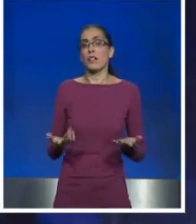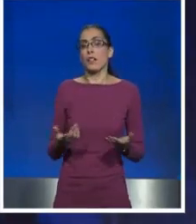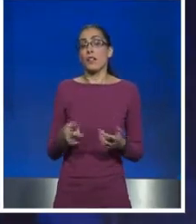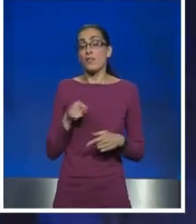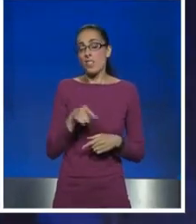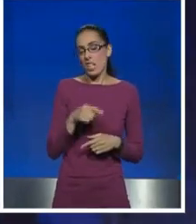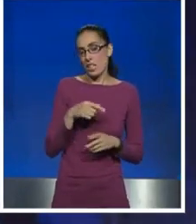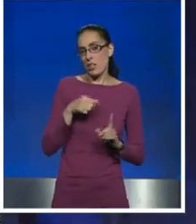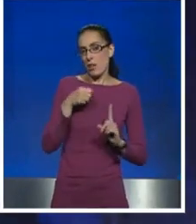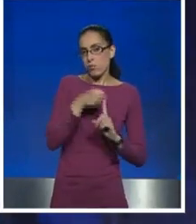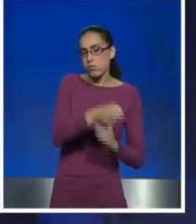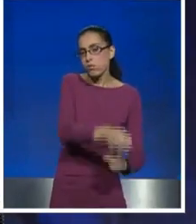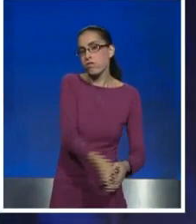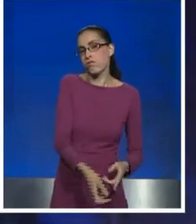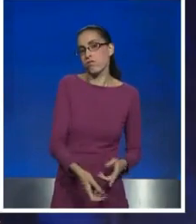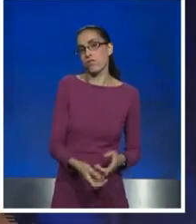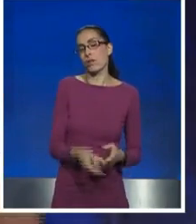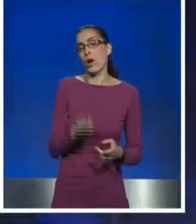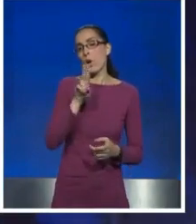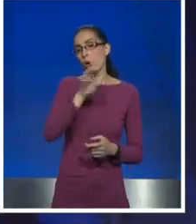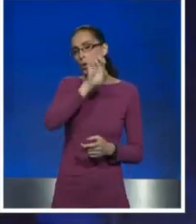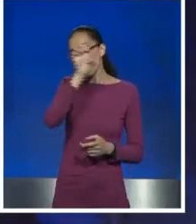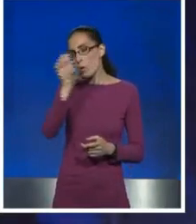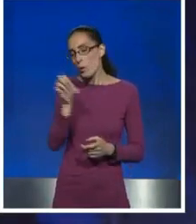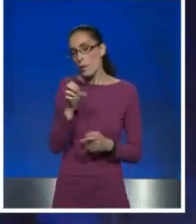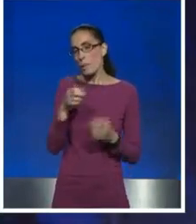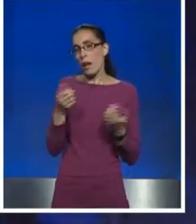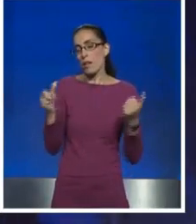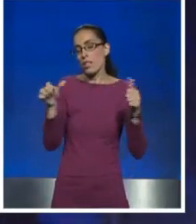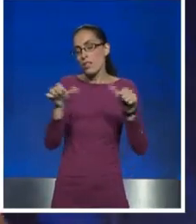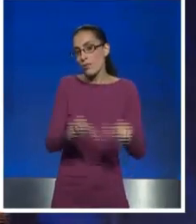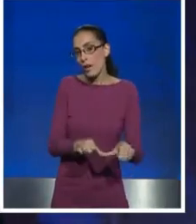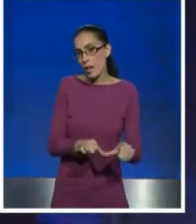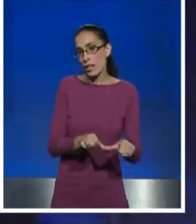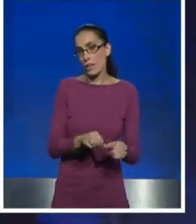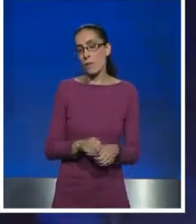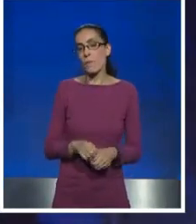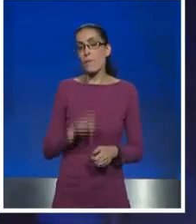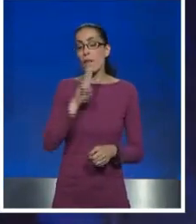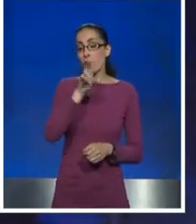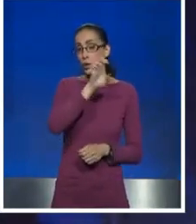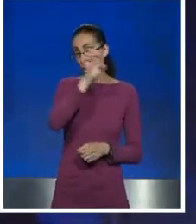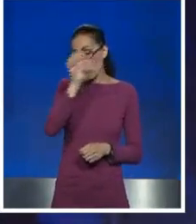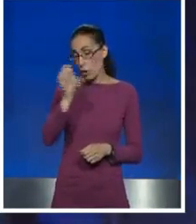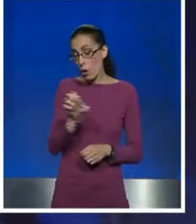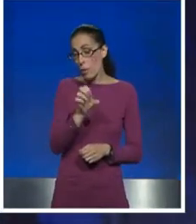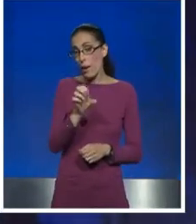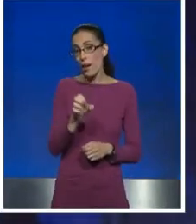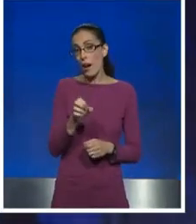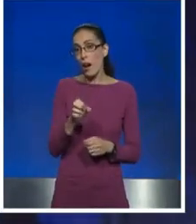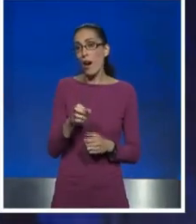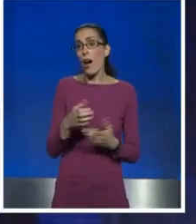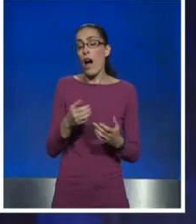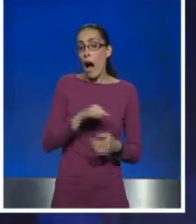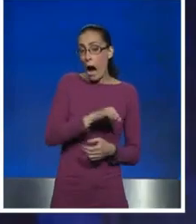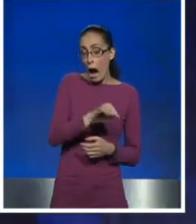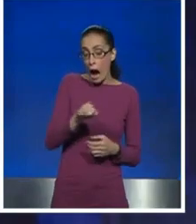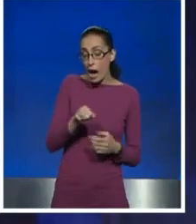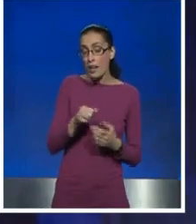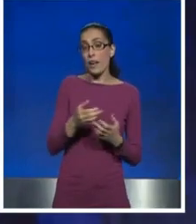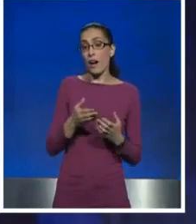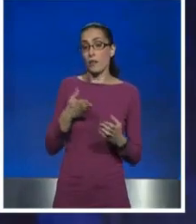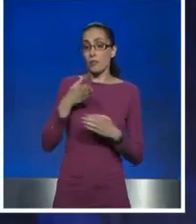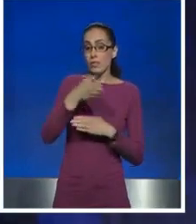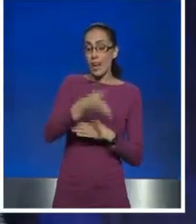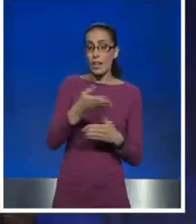ju kemm qed taqa' redikolu anke magħna li fl-EU hemm 20 miljun qiegħda. Semmaj, aħna tħanna